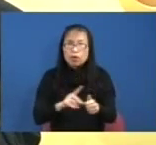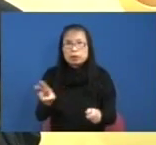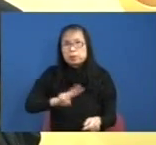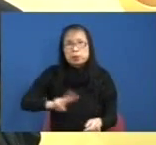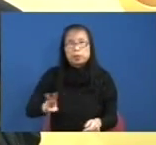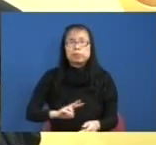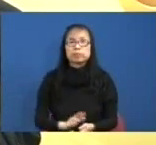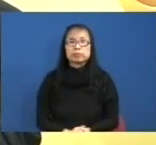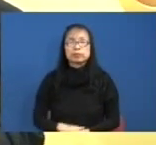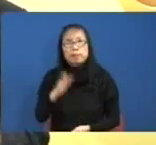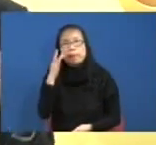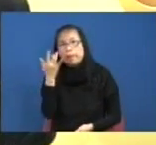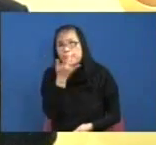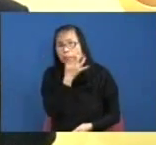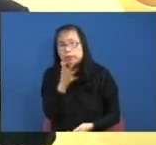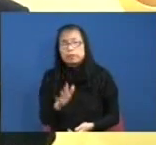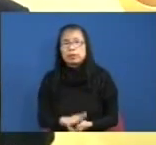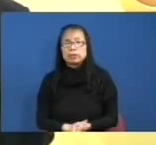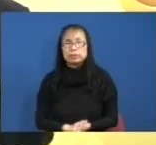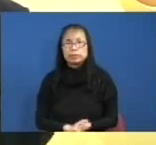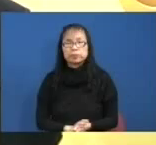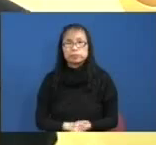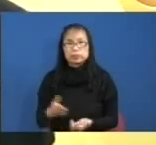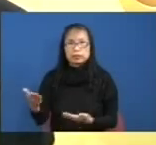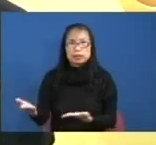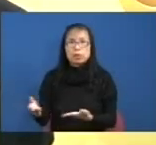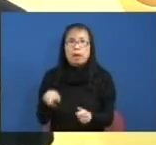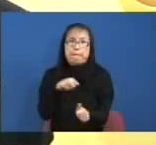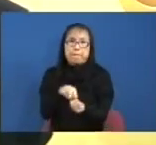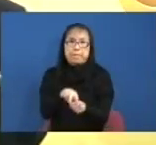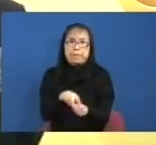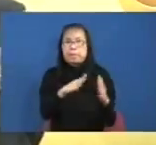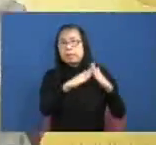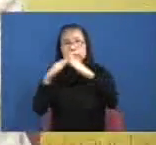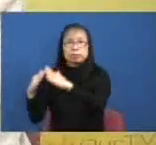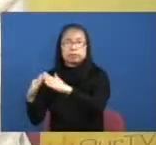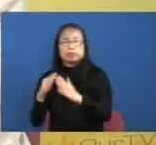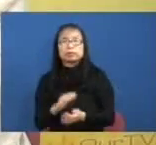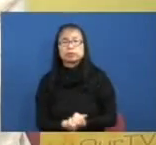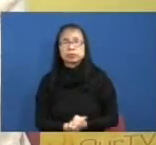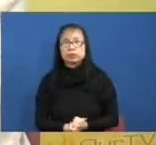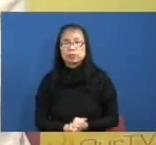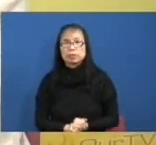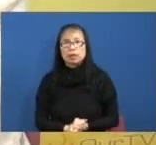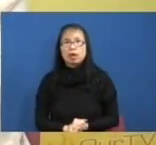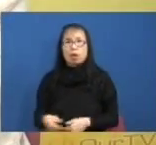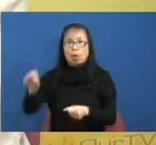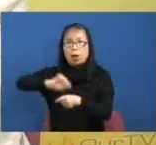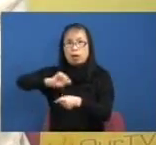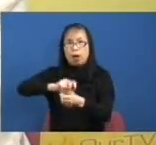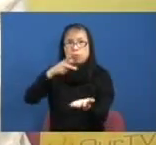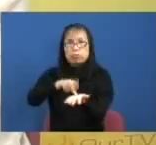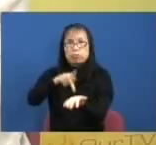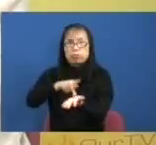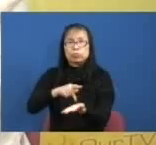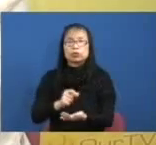即係冇辦法嘅。咁你甚至頭先你講，你都被迫遷啦咁樣。 係啊，我都係啊，即係交足功課咁。 都